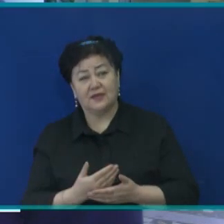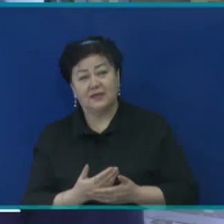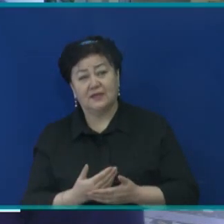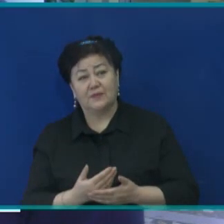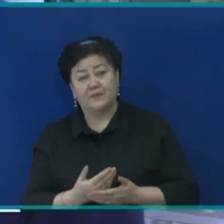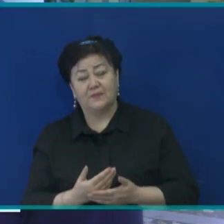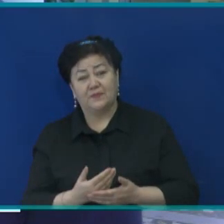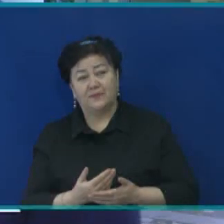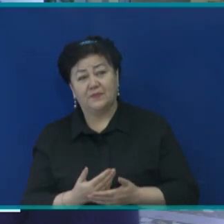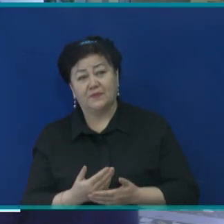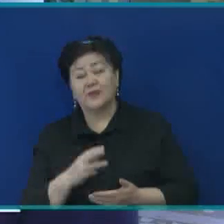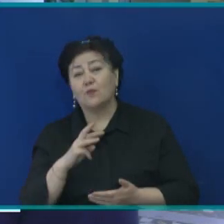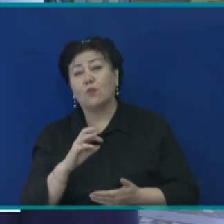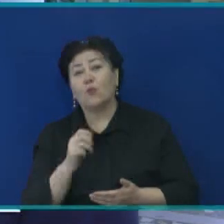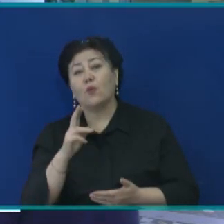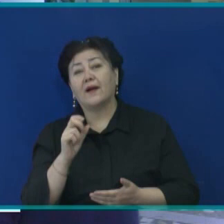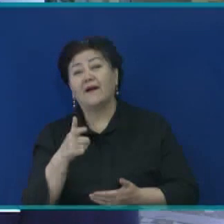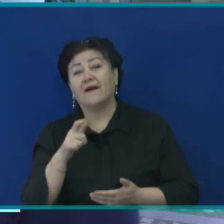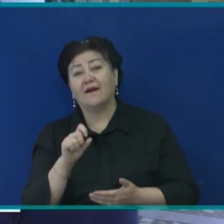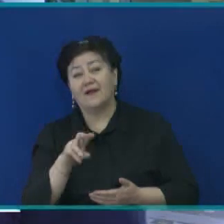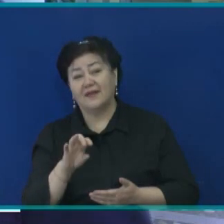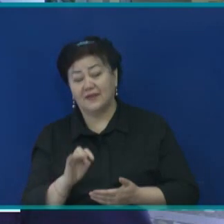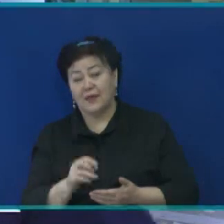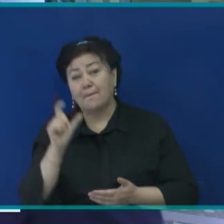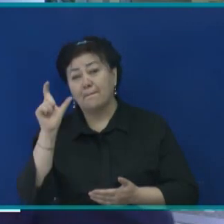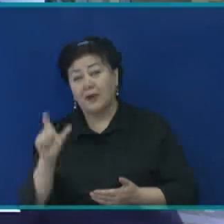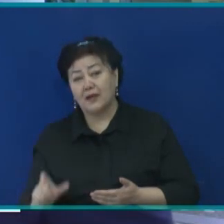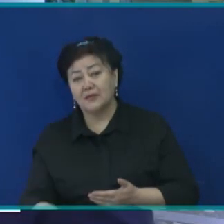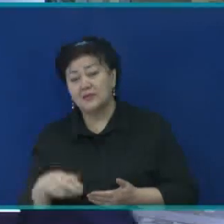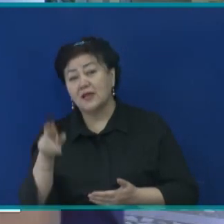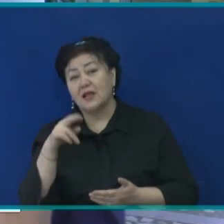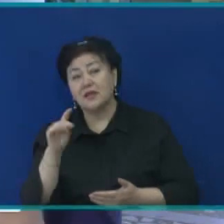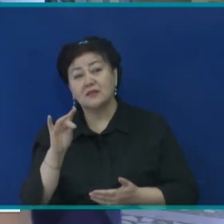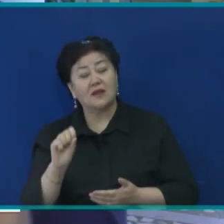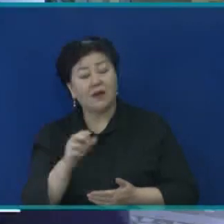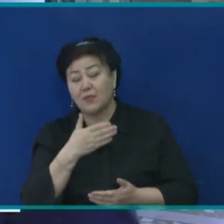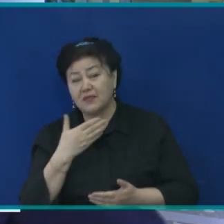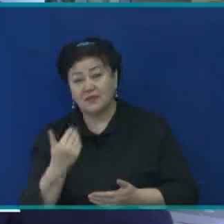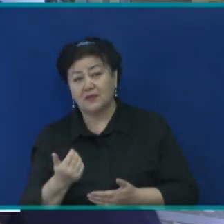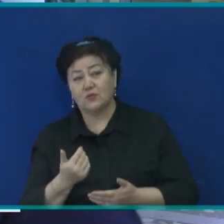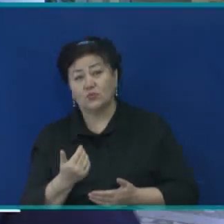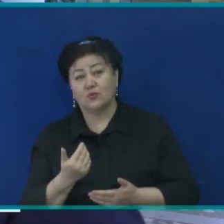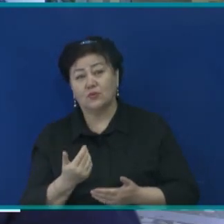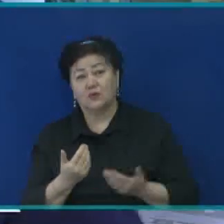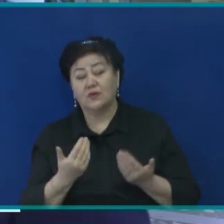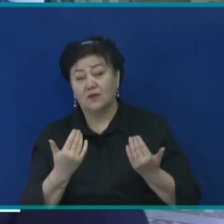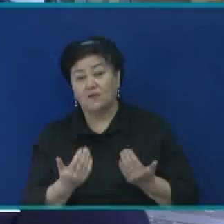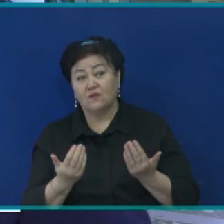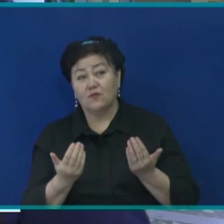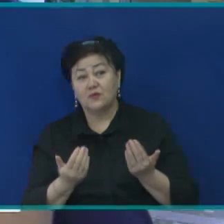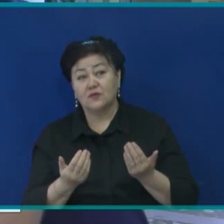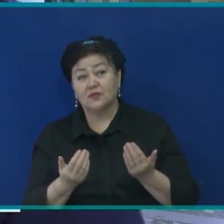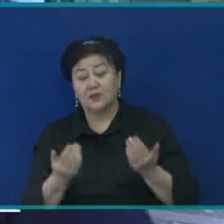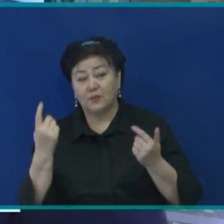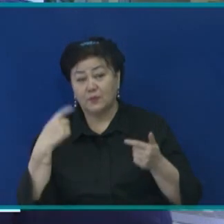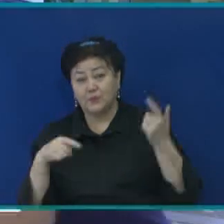осы бір Мұқағали туралы, бізде поэтикалық драма деген дүние жоқ. Бұл шығарма поэтикалық